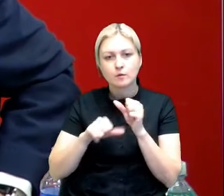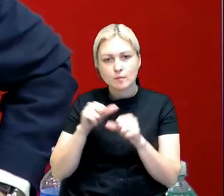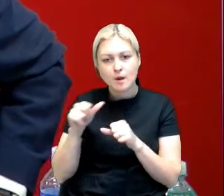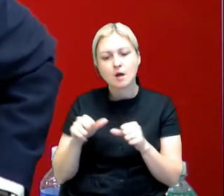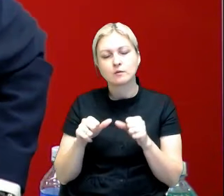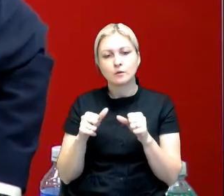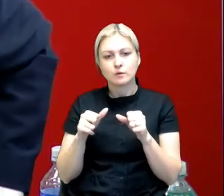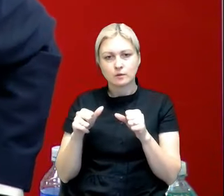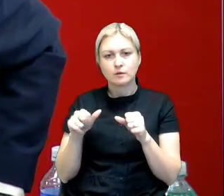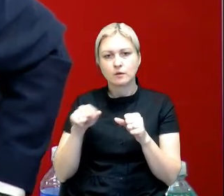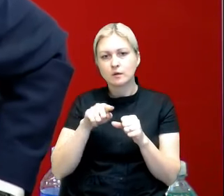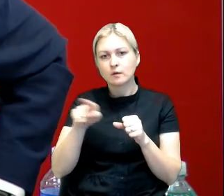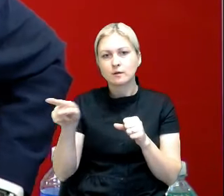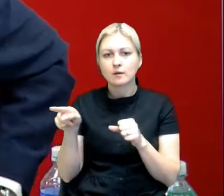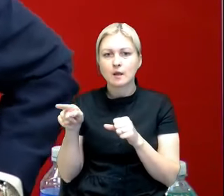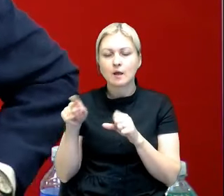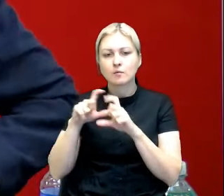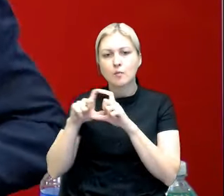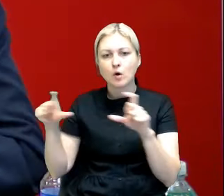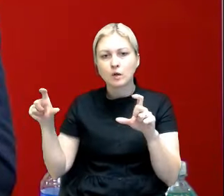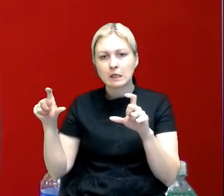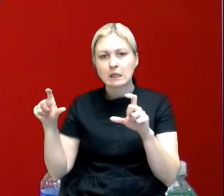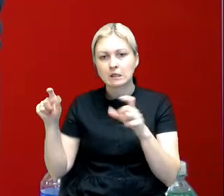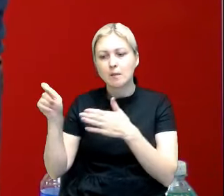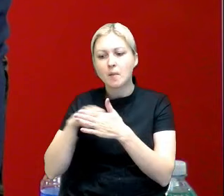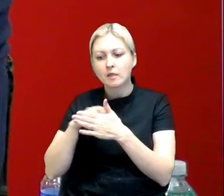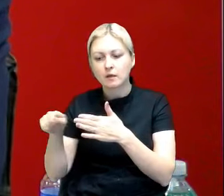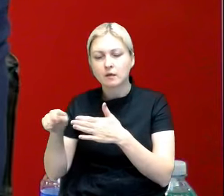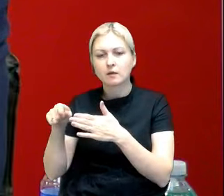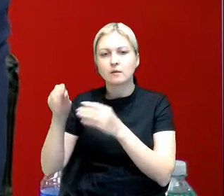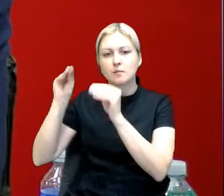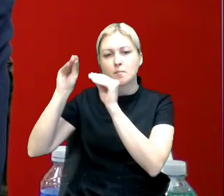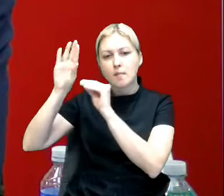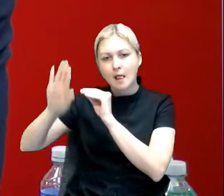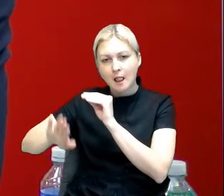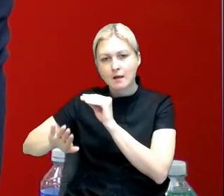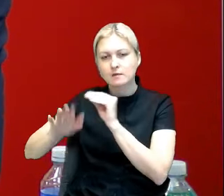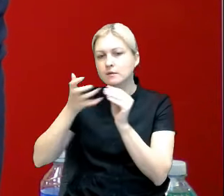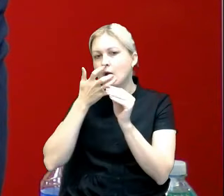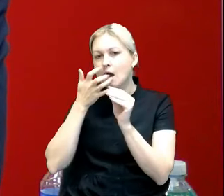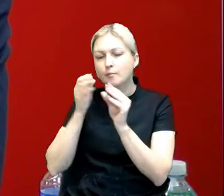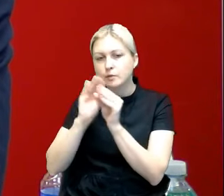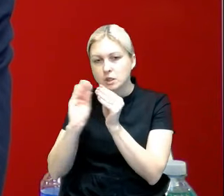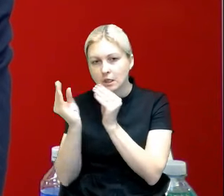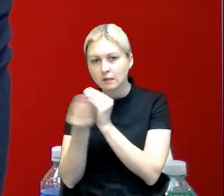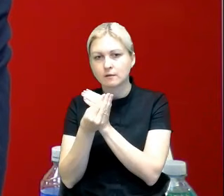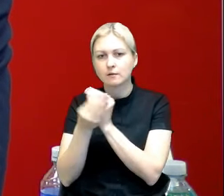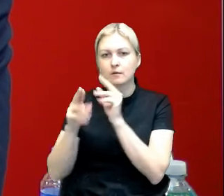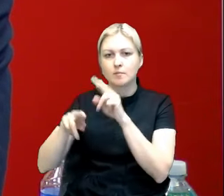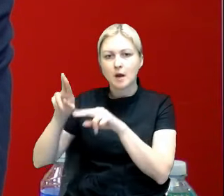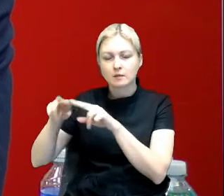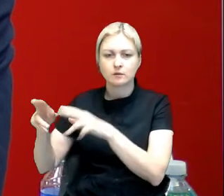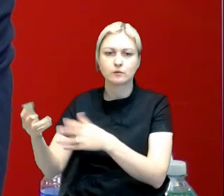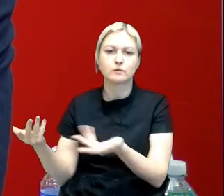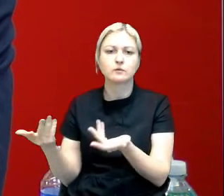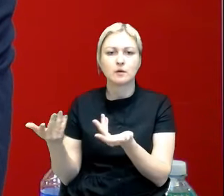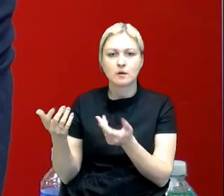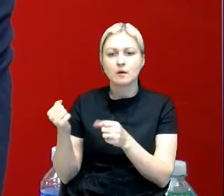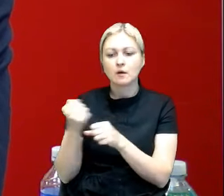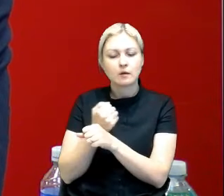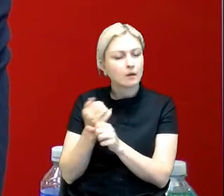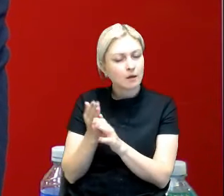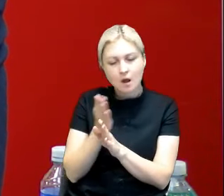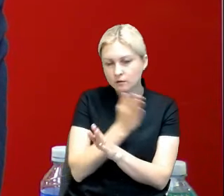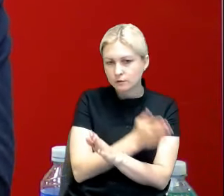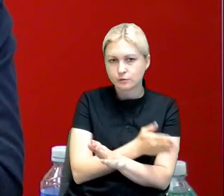mokyklas panaikinti ten esamą pelesį apšiltinti sutvarkyti tuos pastatus reikėtų matyti ženkliai anksčiau juolab